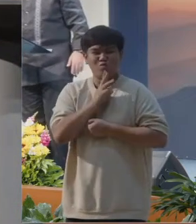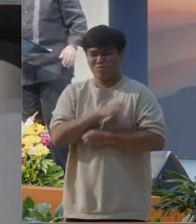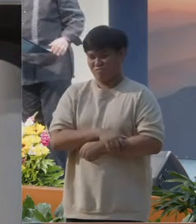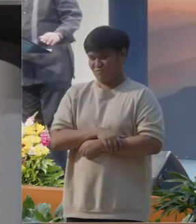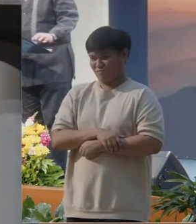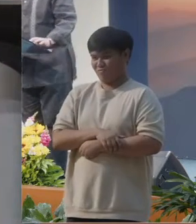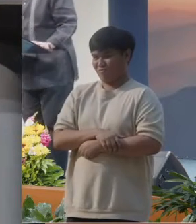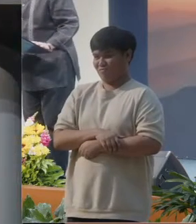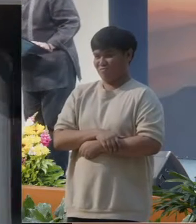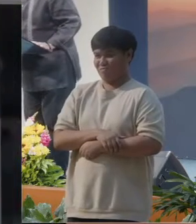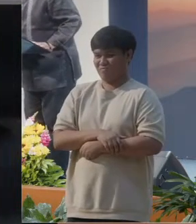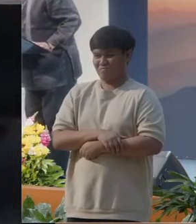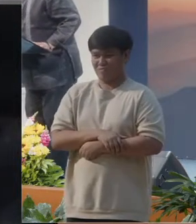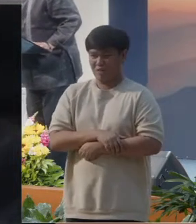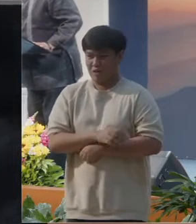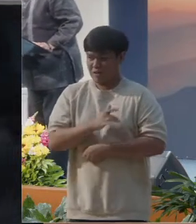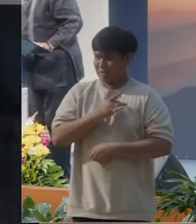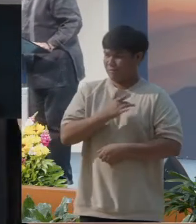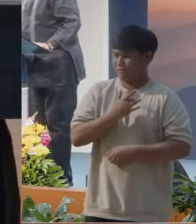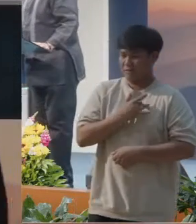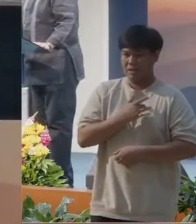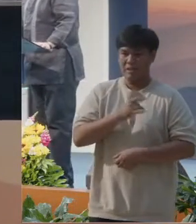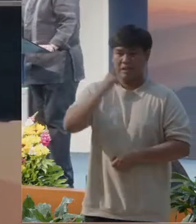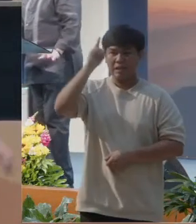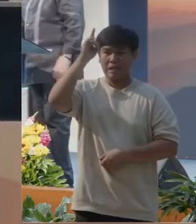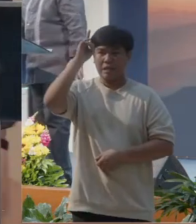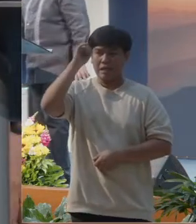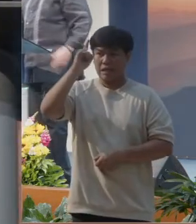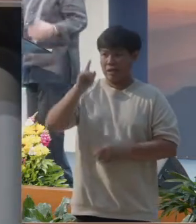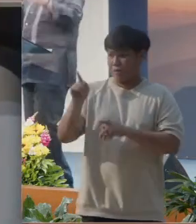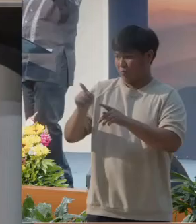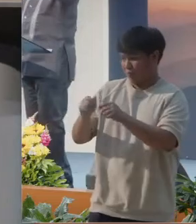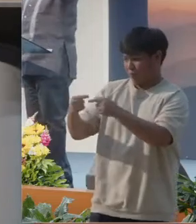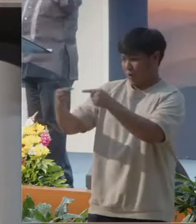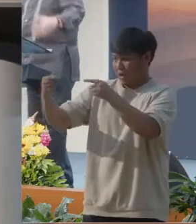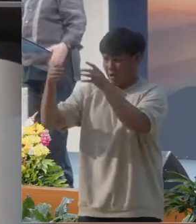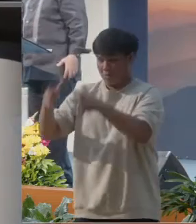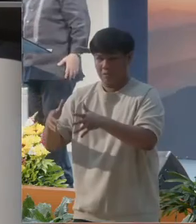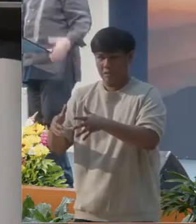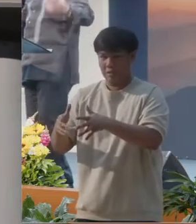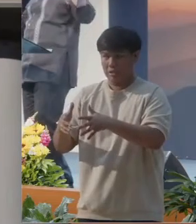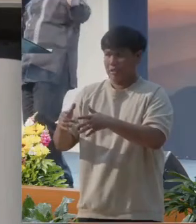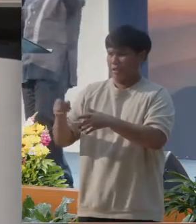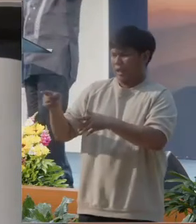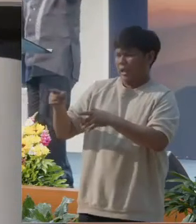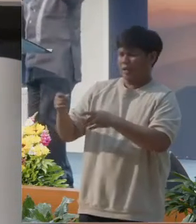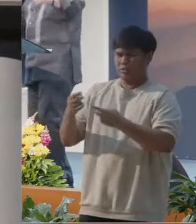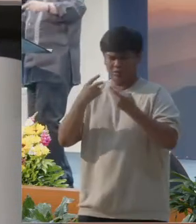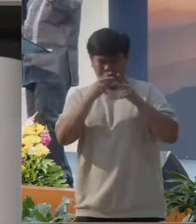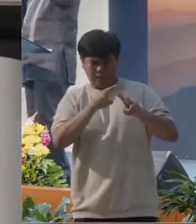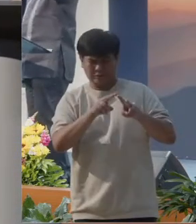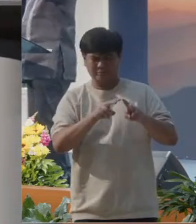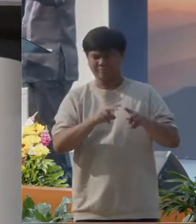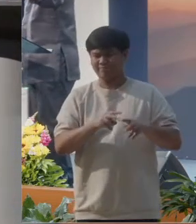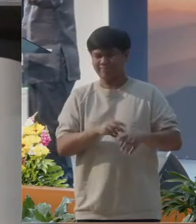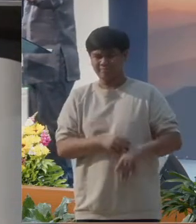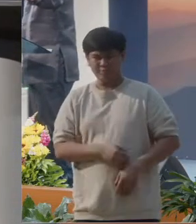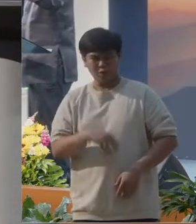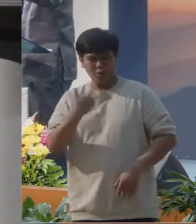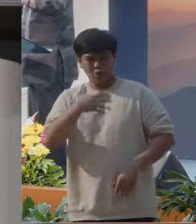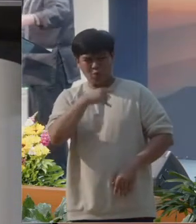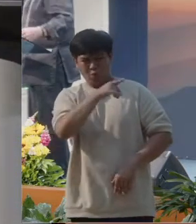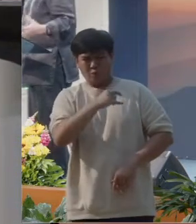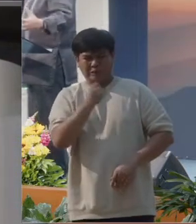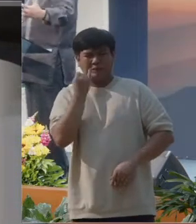nila? Naramdaman nila yung takot ng kanilang mga kaaway nung sila ay nasa Panginoon. Nung sila po ay nasa Panginoon, ay iba yung